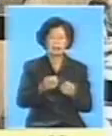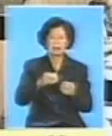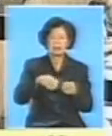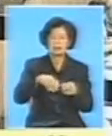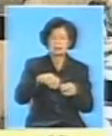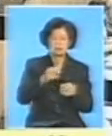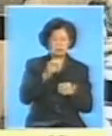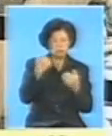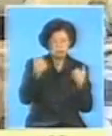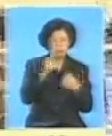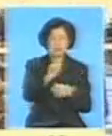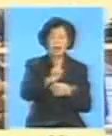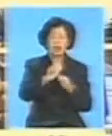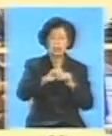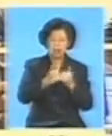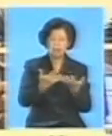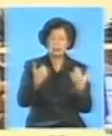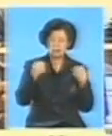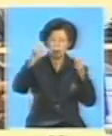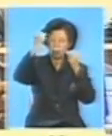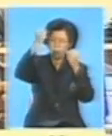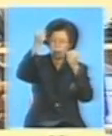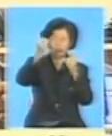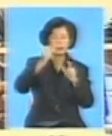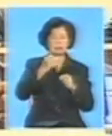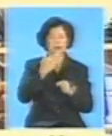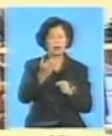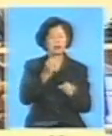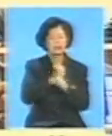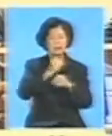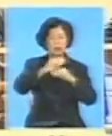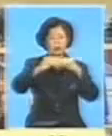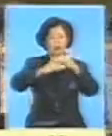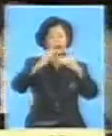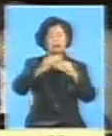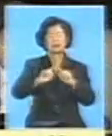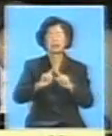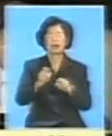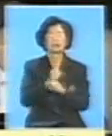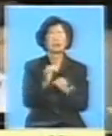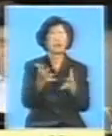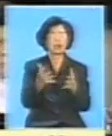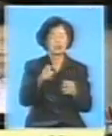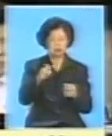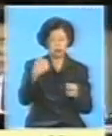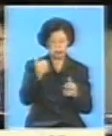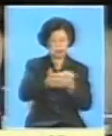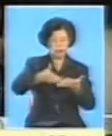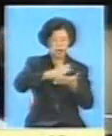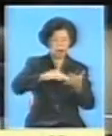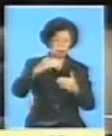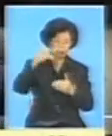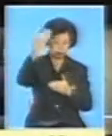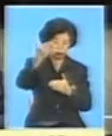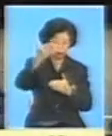จะมีอะไรที่ไหนอย่างไรมันก็เกิดการมาทวงหมดเลยตลอดจะทำโครงการต่างก็ทำไม่ได้เพราะฉะนั้นทุกอย่างต้องมีการวางแผนงานไว้ล่วงหน้าทุกคนต้องรับทราบน